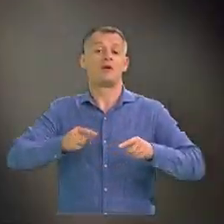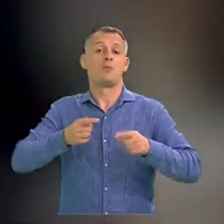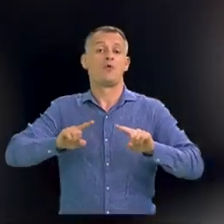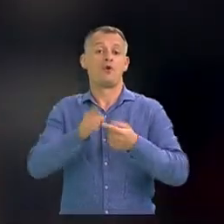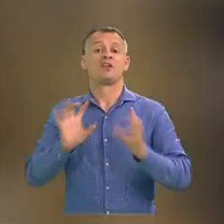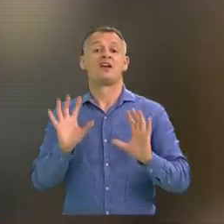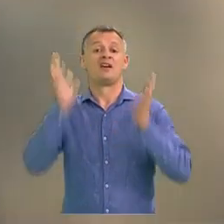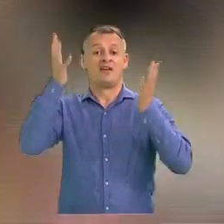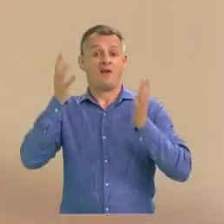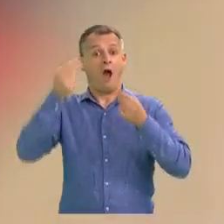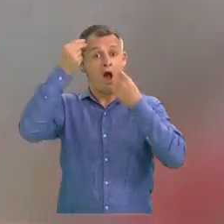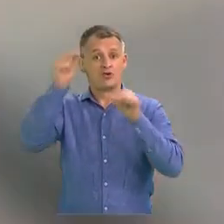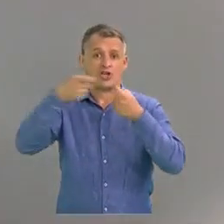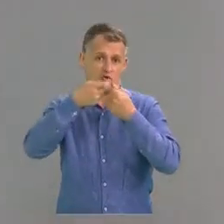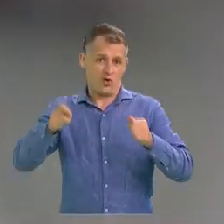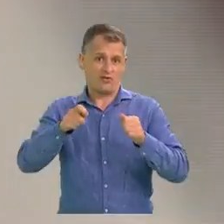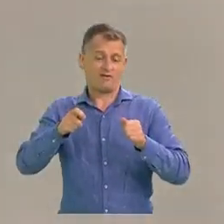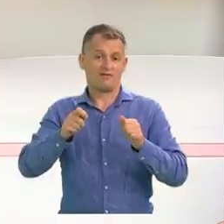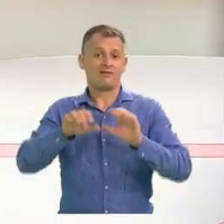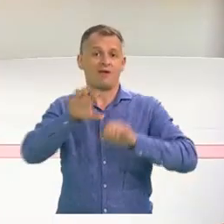anulate care se anunță în toată Europa.